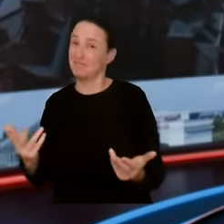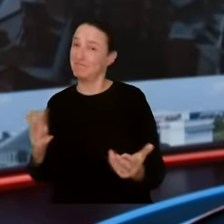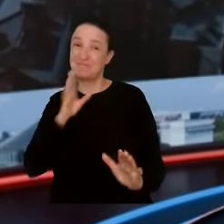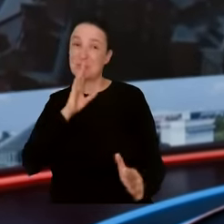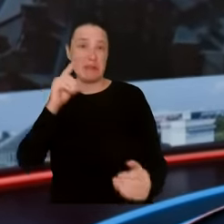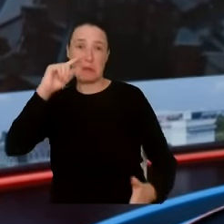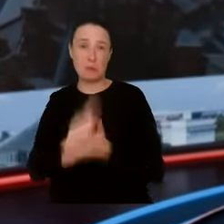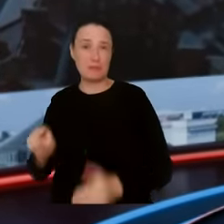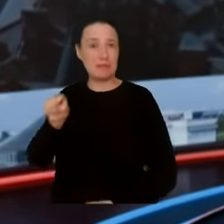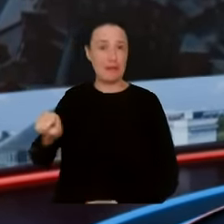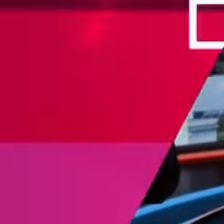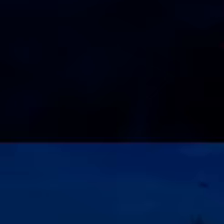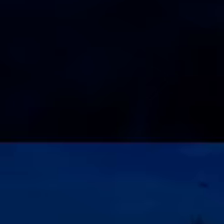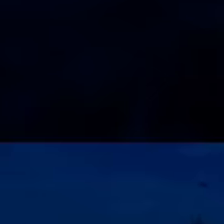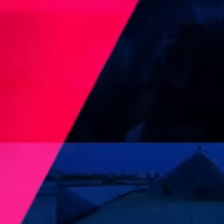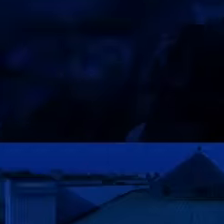Republiki, Rafał Patyra, ruszamy!